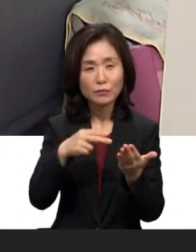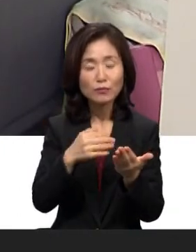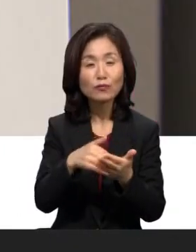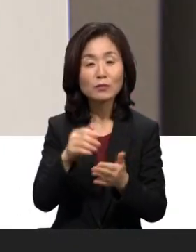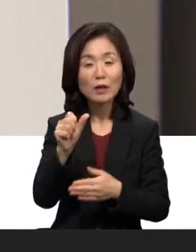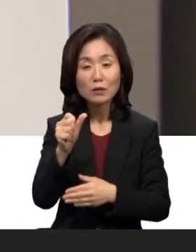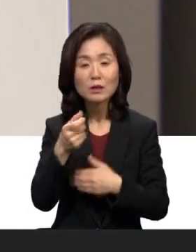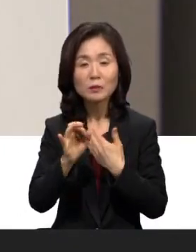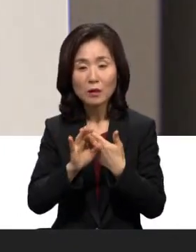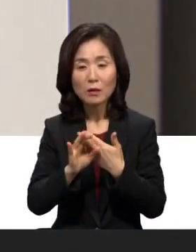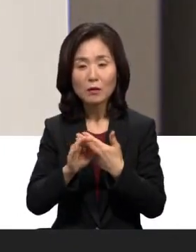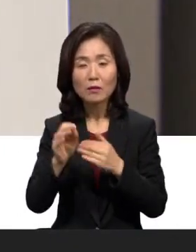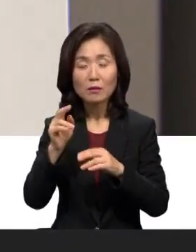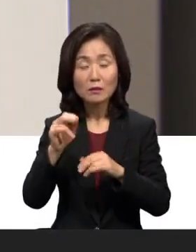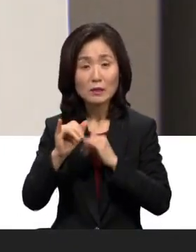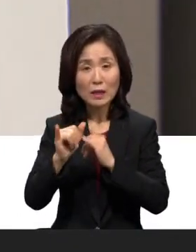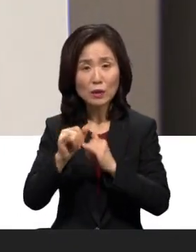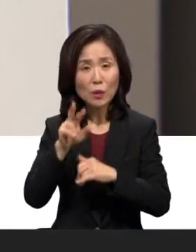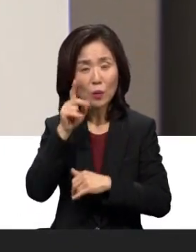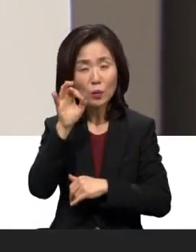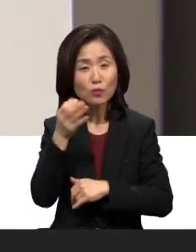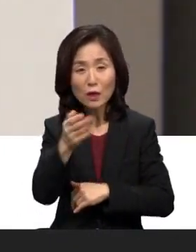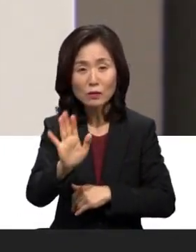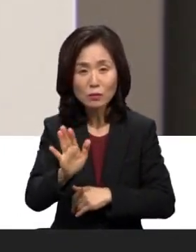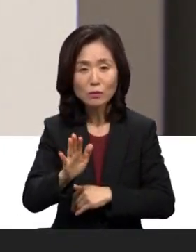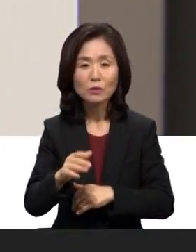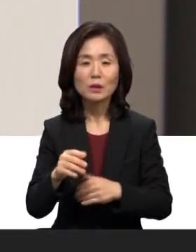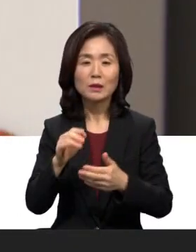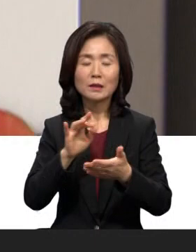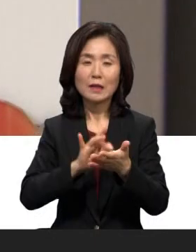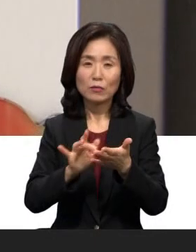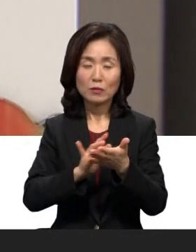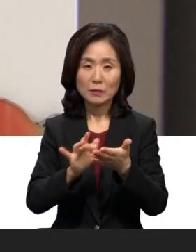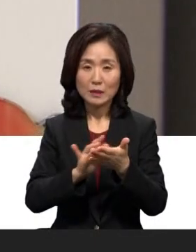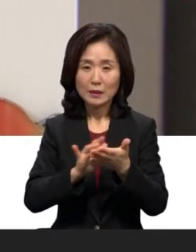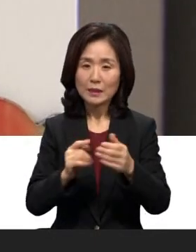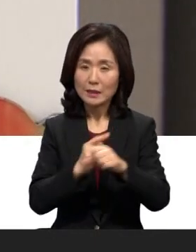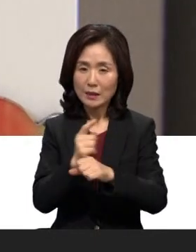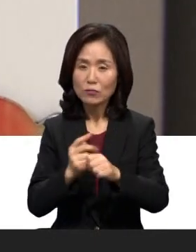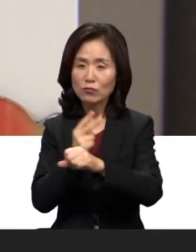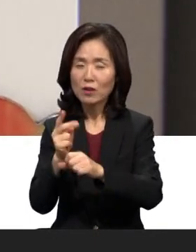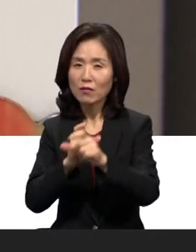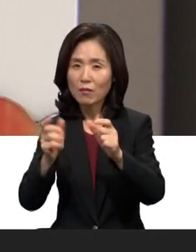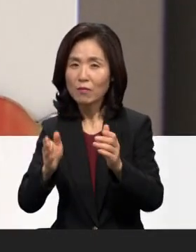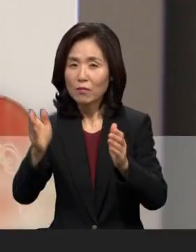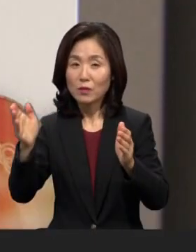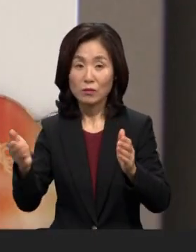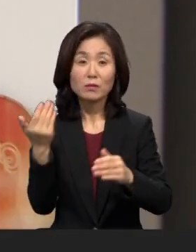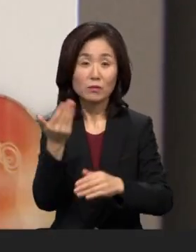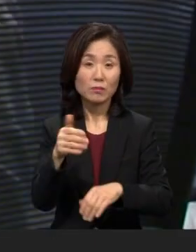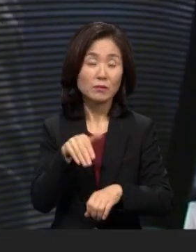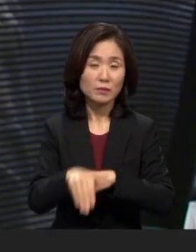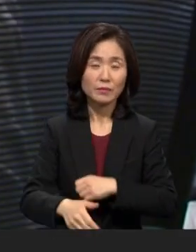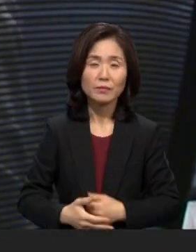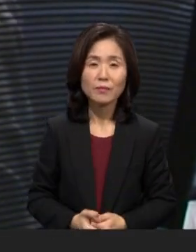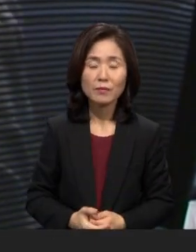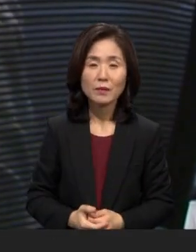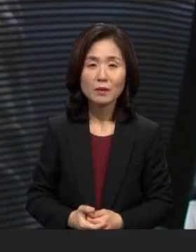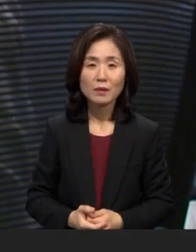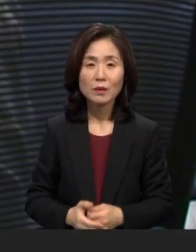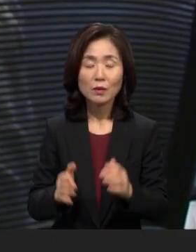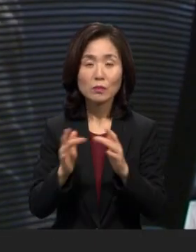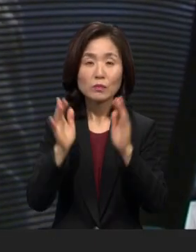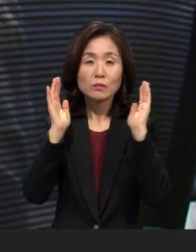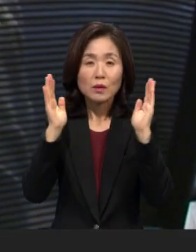아니라 팁을 1시간 더 연장 2 제 1 연장 그렇게 실천하고 있습니다 실제